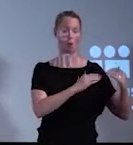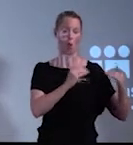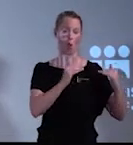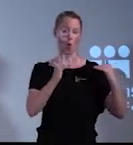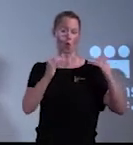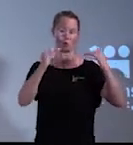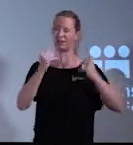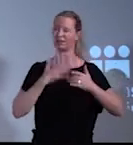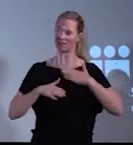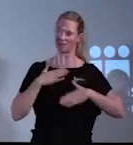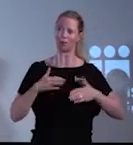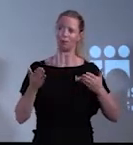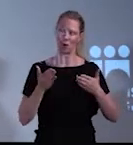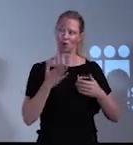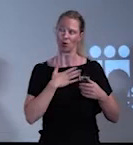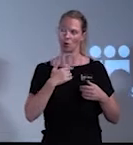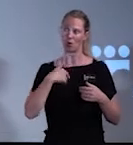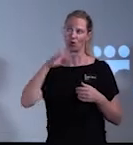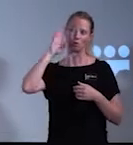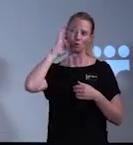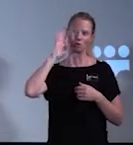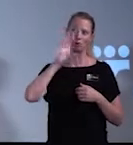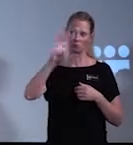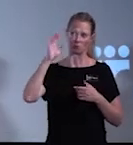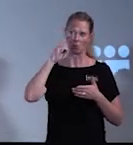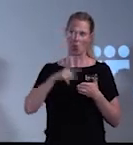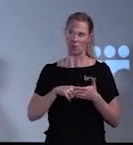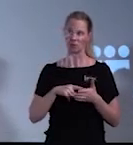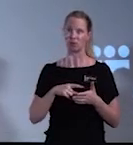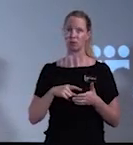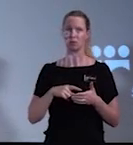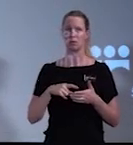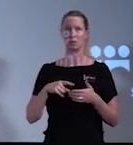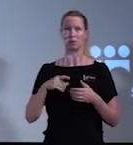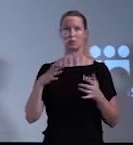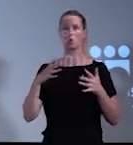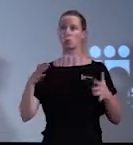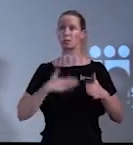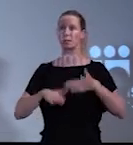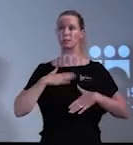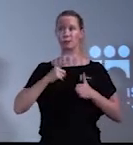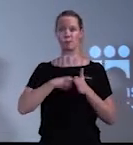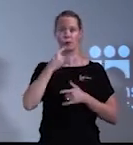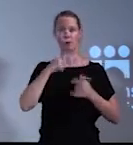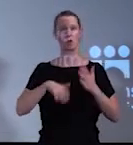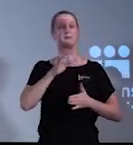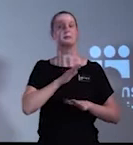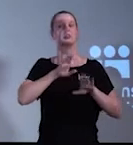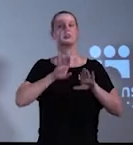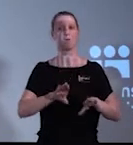Men det är så intressant också, tycker jag, att höra de här rösterna kring de som har då stora intressen av att ett filmavtal finns